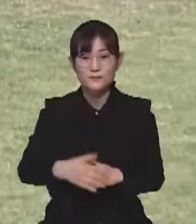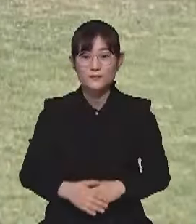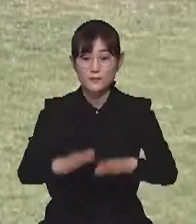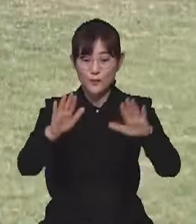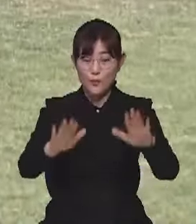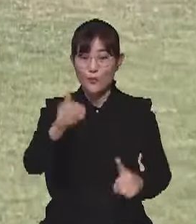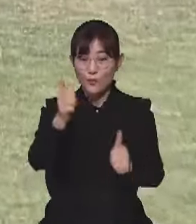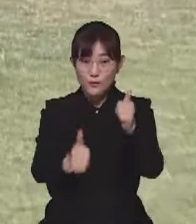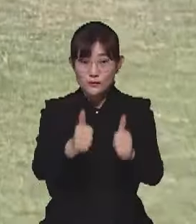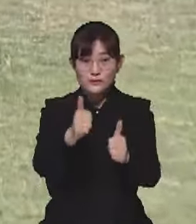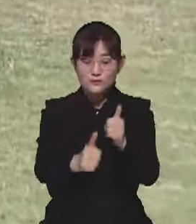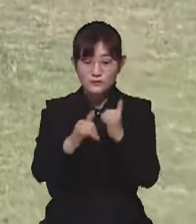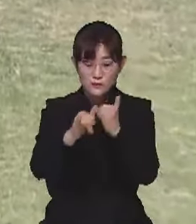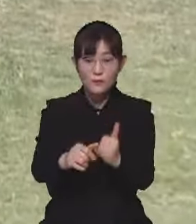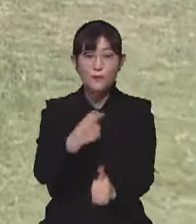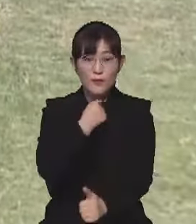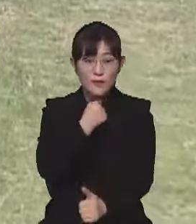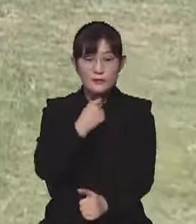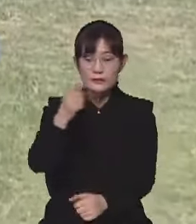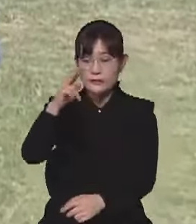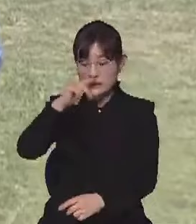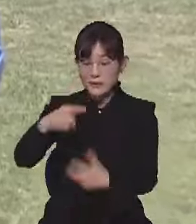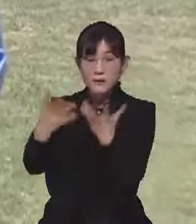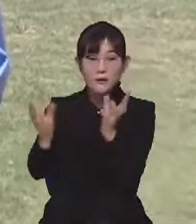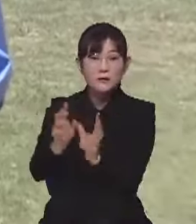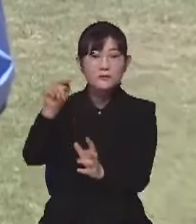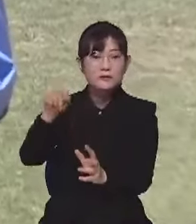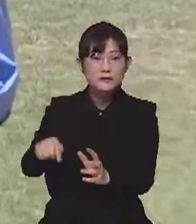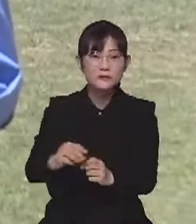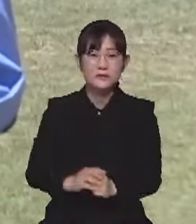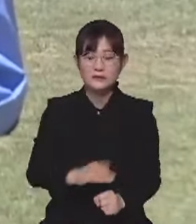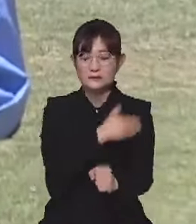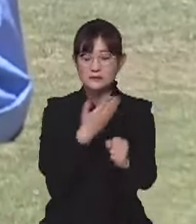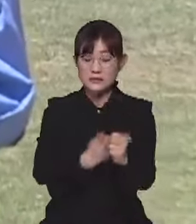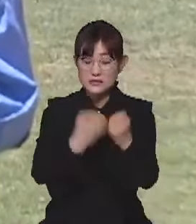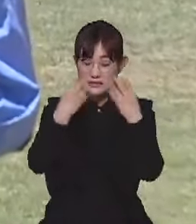시즌 우승을 목표로 하고 있는 기아 타이거즈에 잠재력 가득한